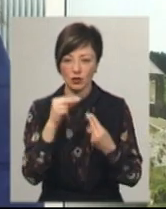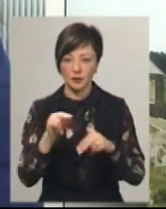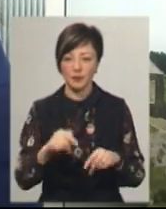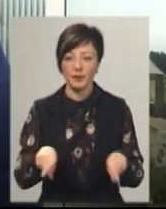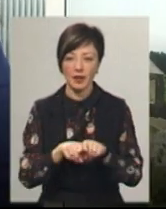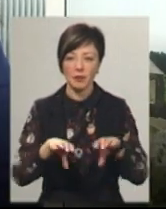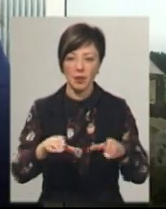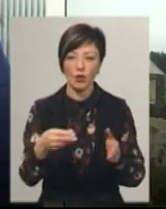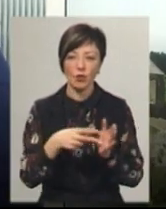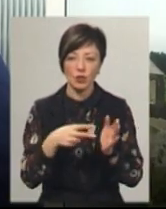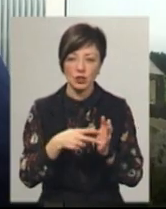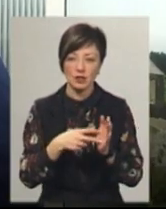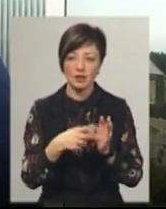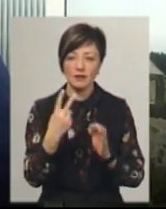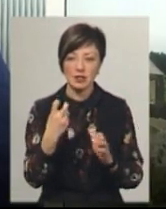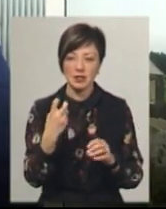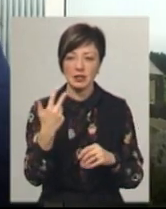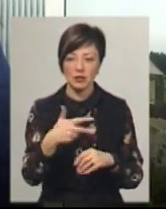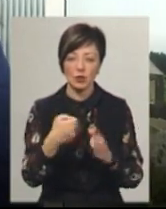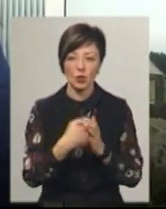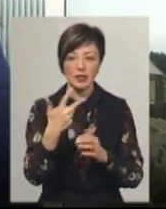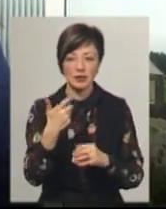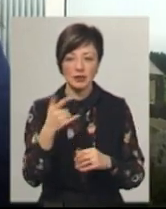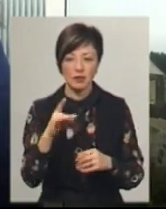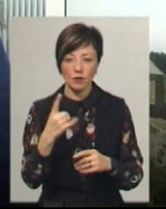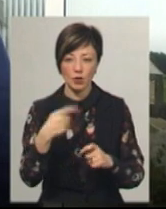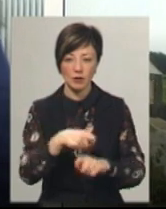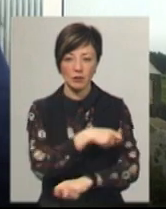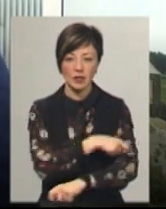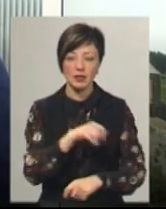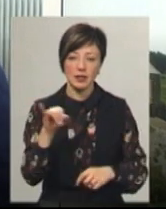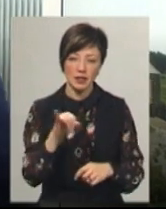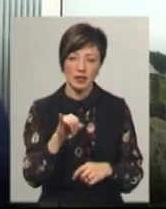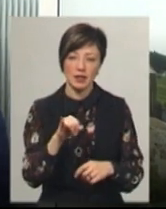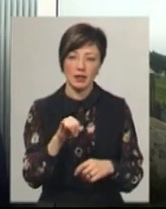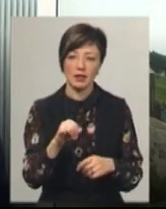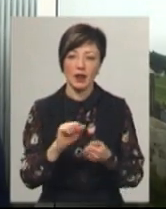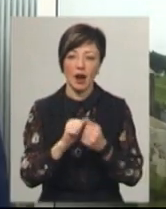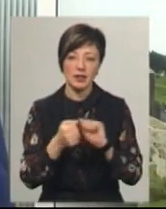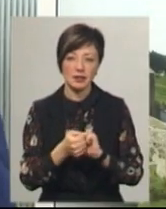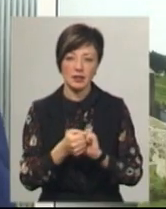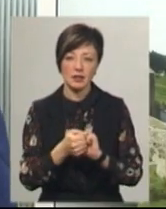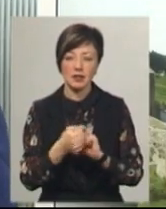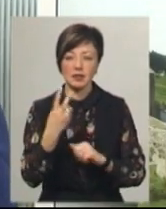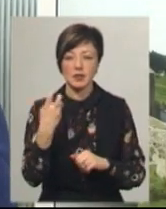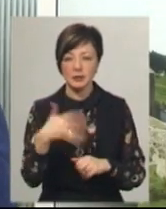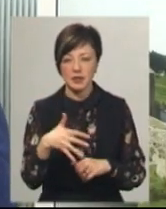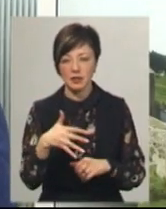така плитка коштує в районі від 230 до 300 гривень квадратний метр, ну, а гранітна плитка коштує в районі